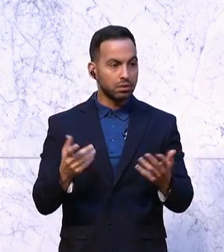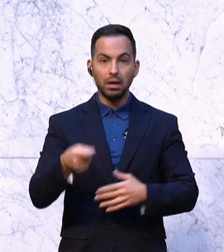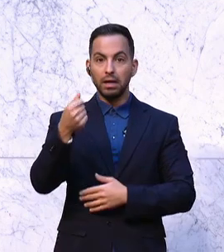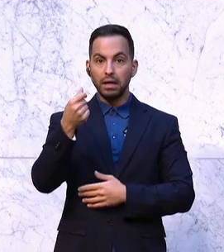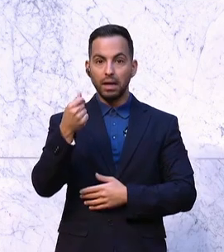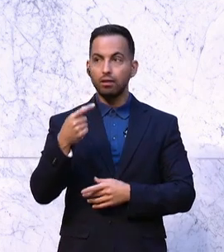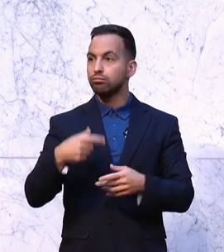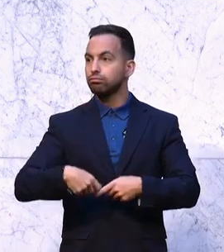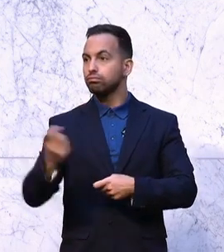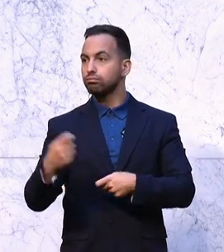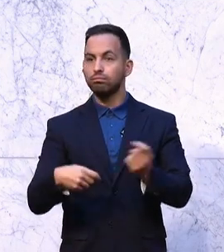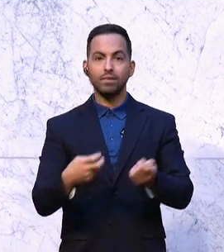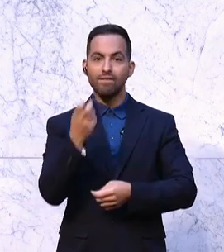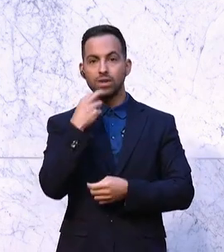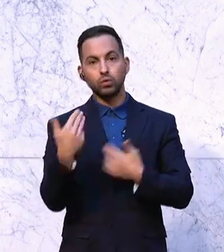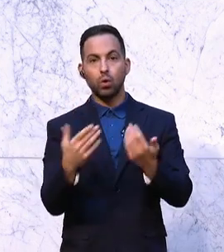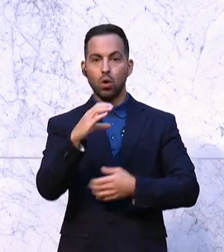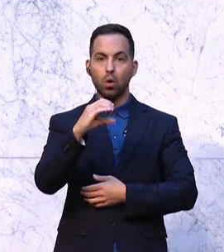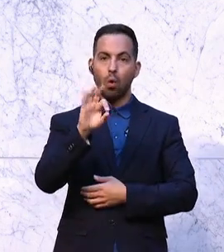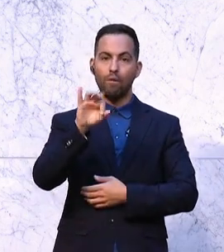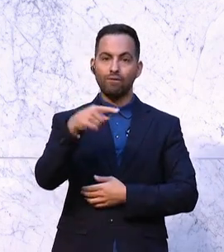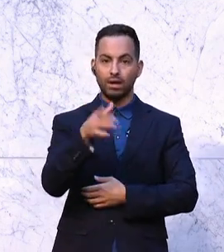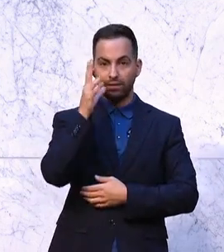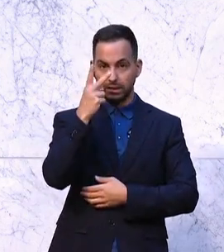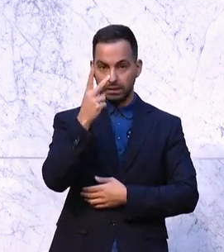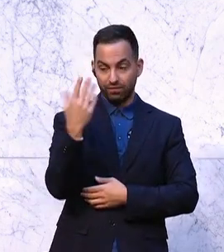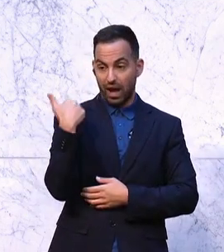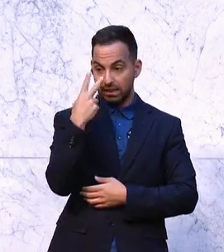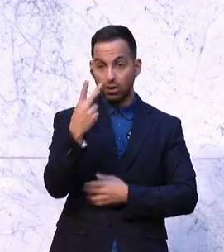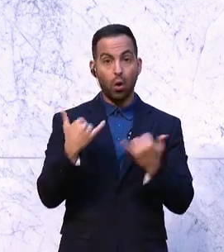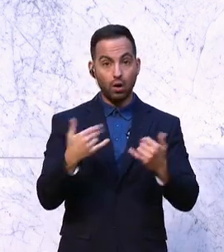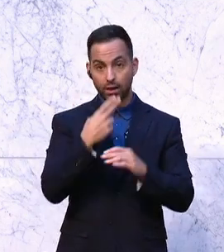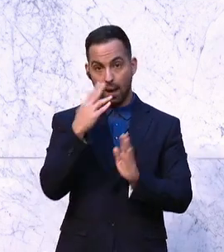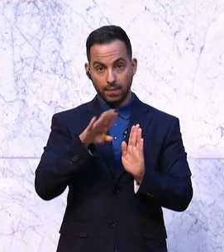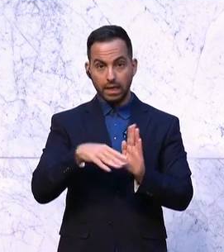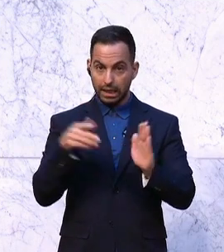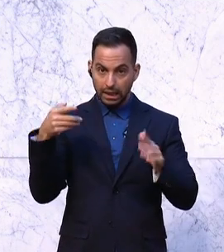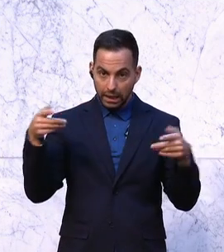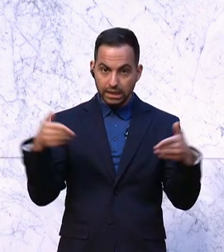nach Gutdünken verteilen. Haben wir in der KOFA gesehen. Werden wir heute noch intensiver darüber sprechen.